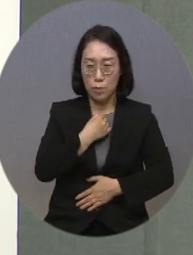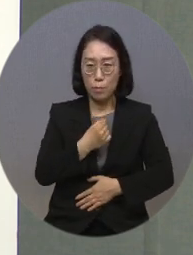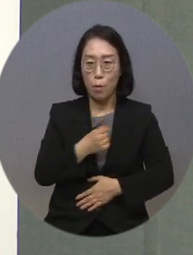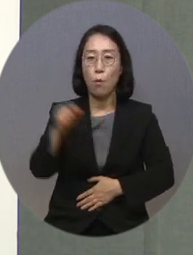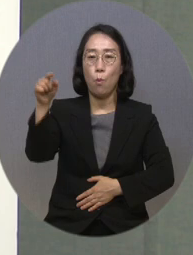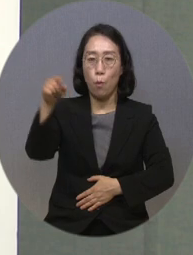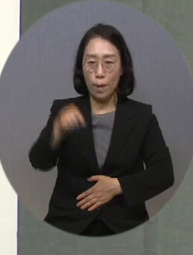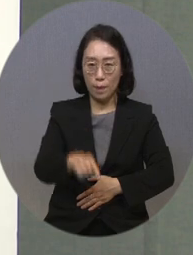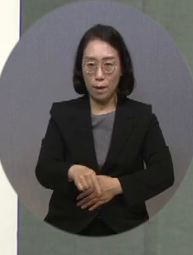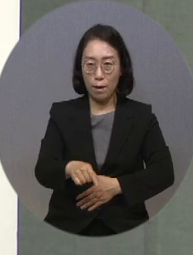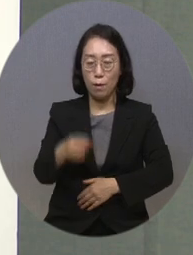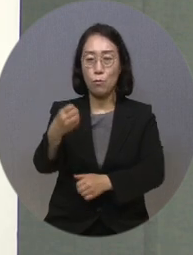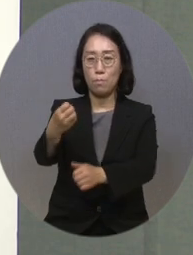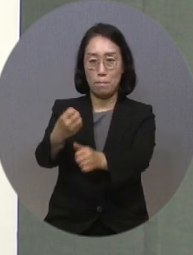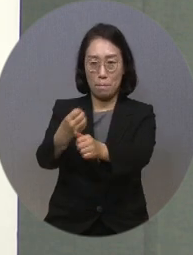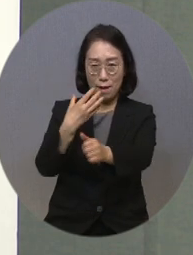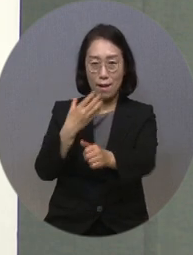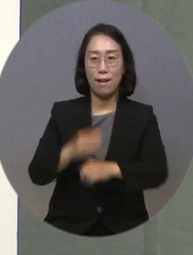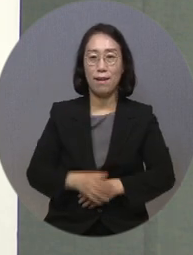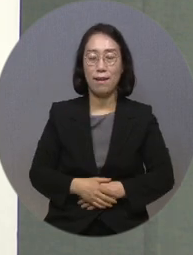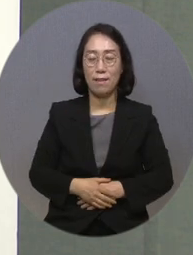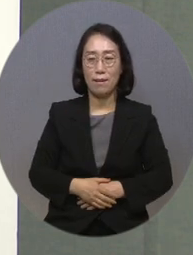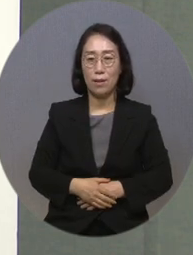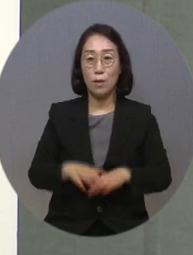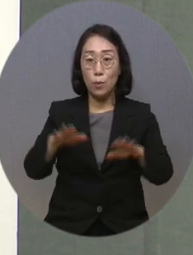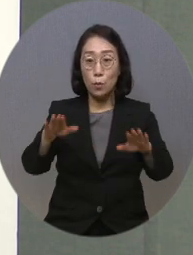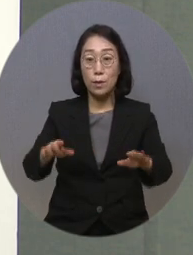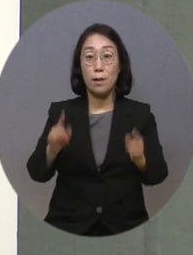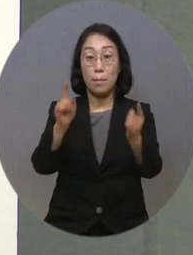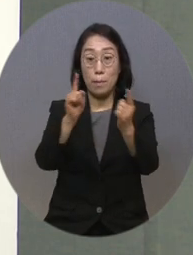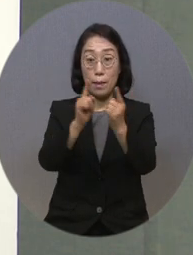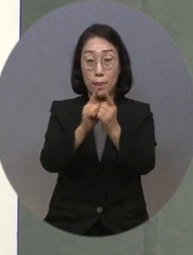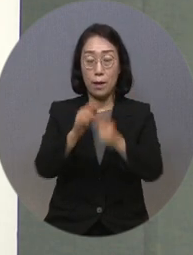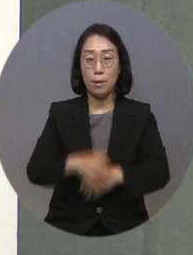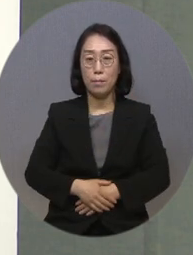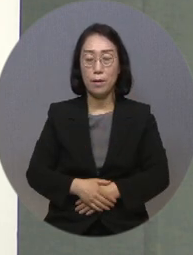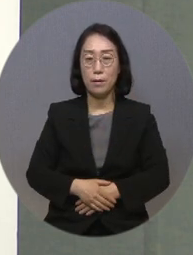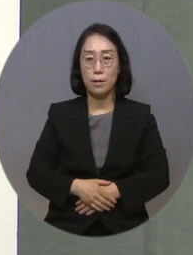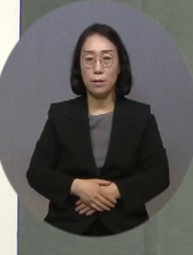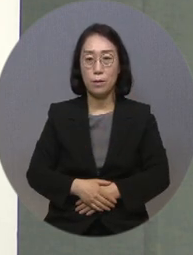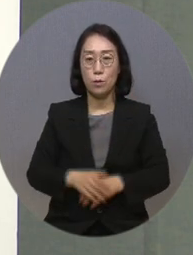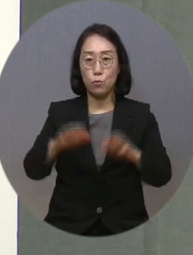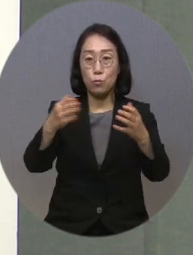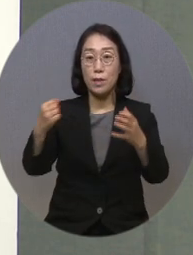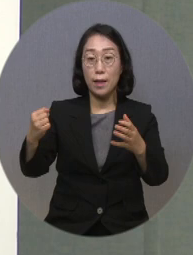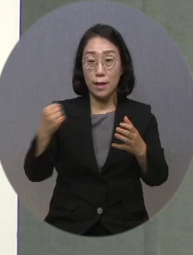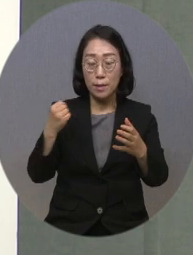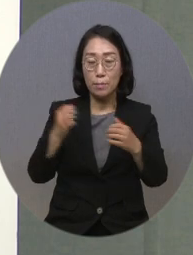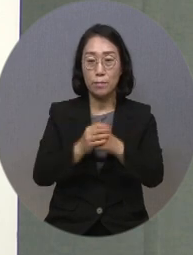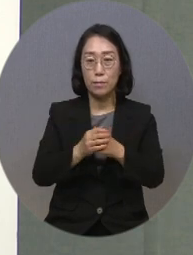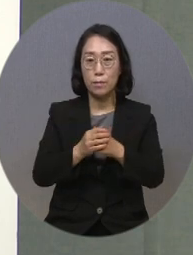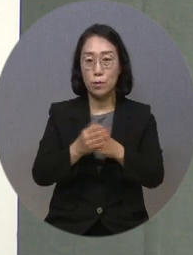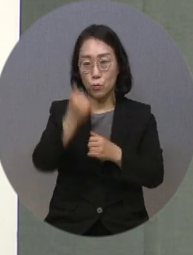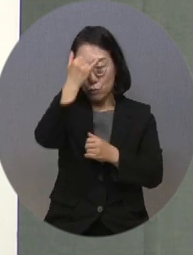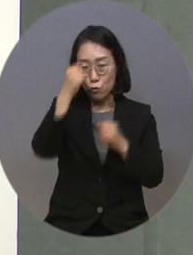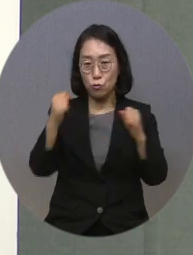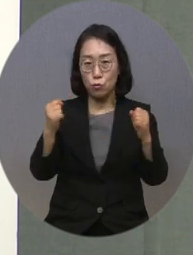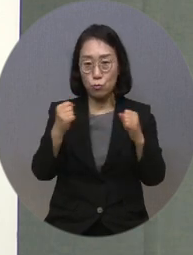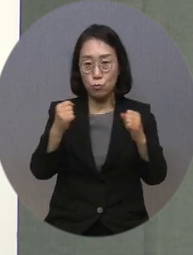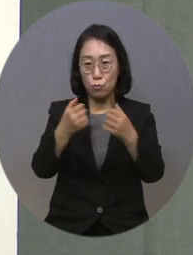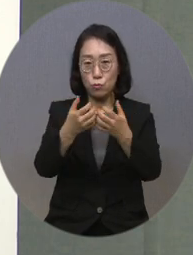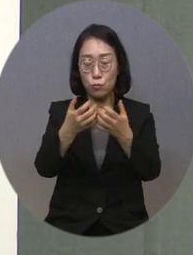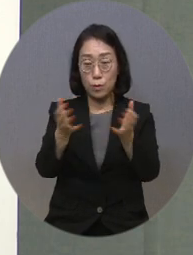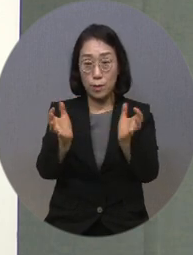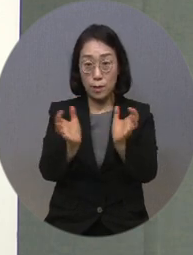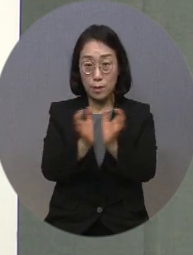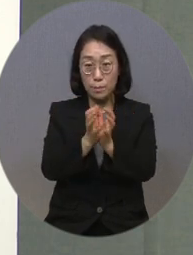왔노라고 했다고 합니다. 오늘 만남에는 국민의힘 충북도당